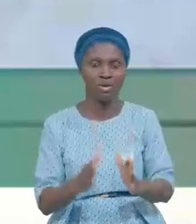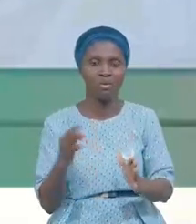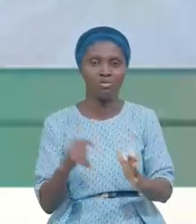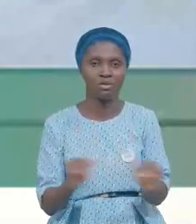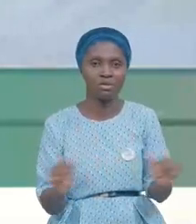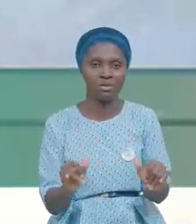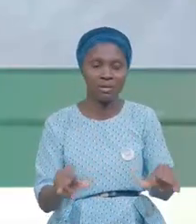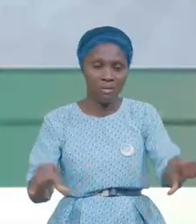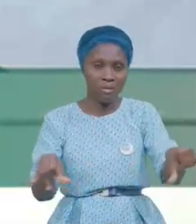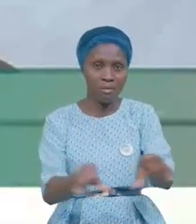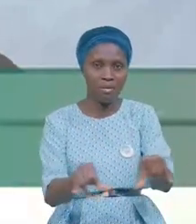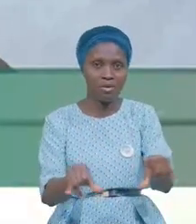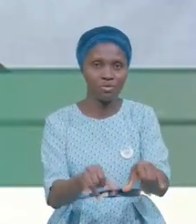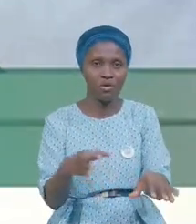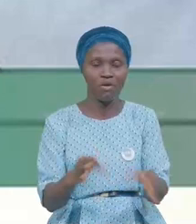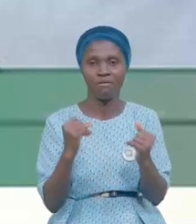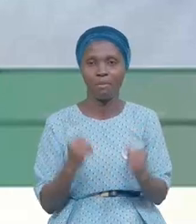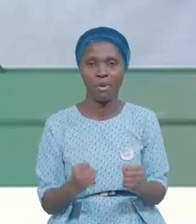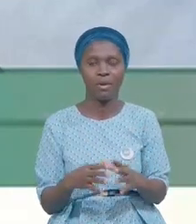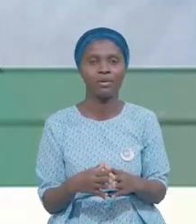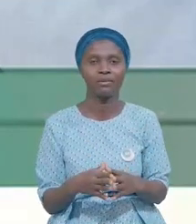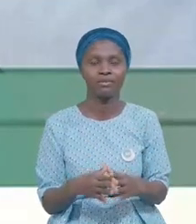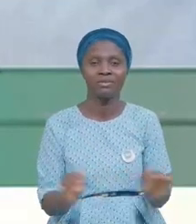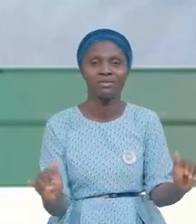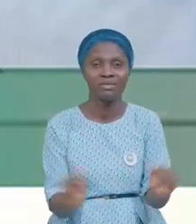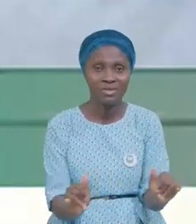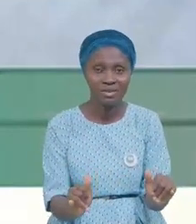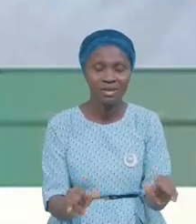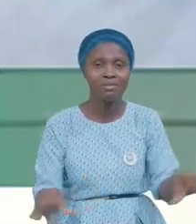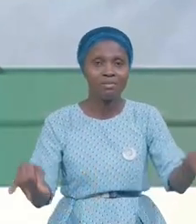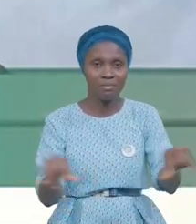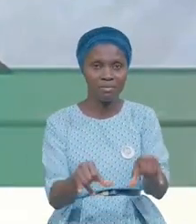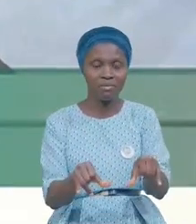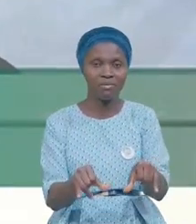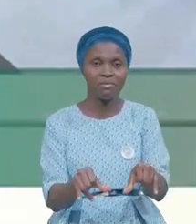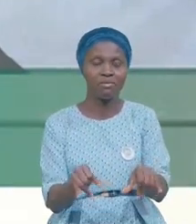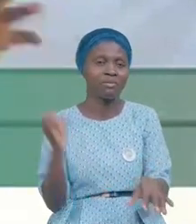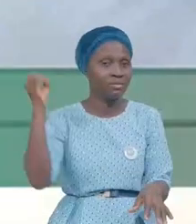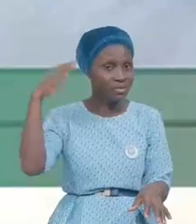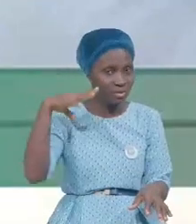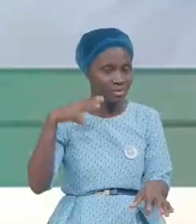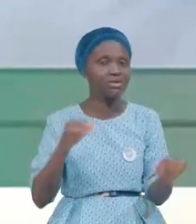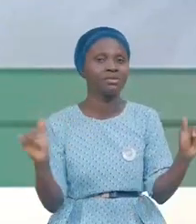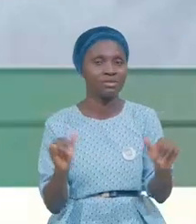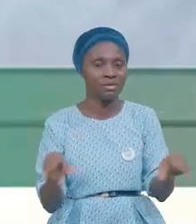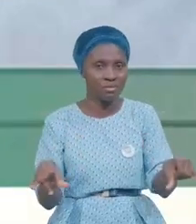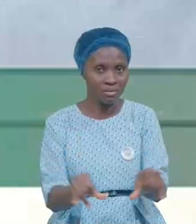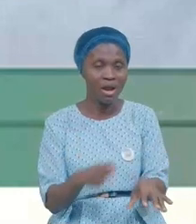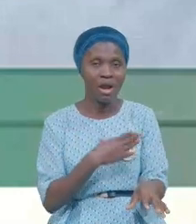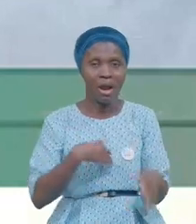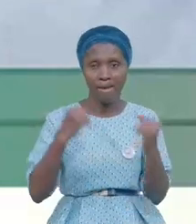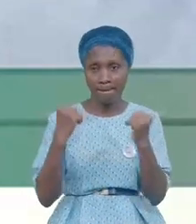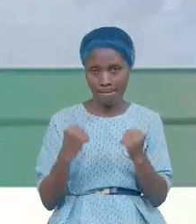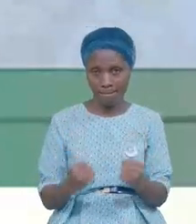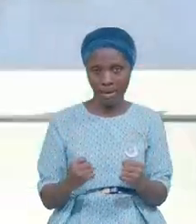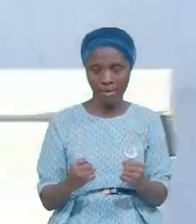simple, foi, même mesure, grâce, même mesure, et puissance,